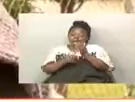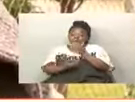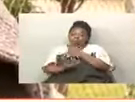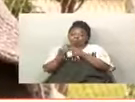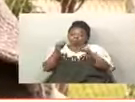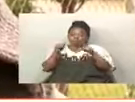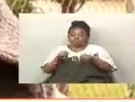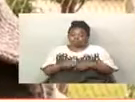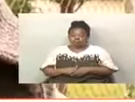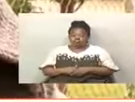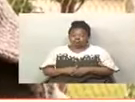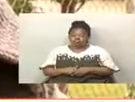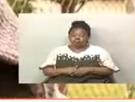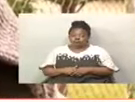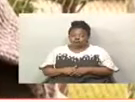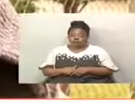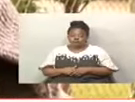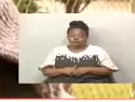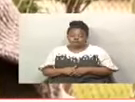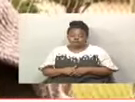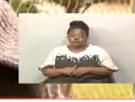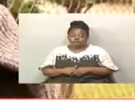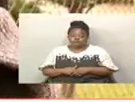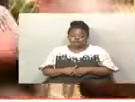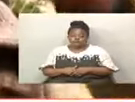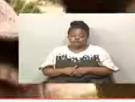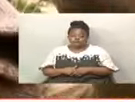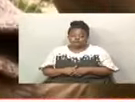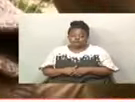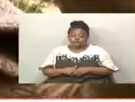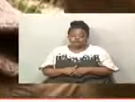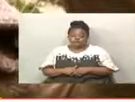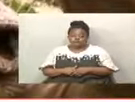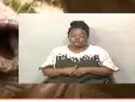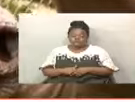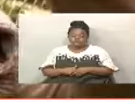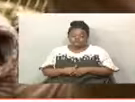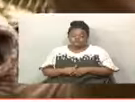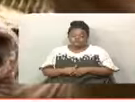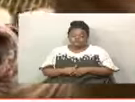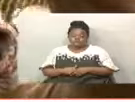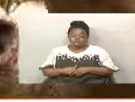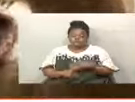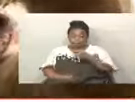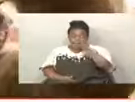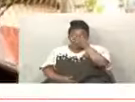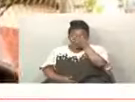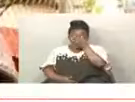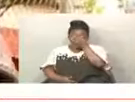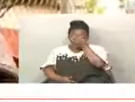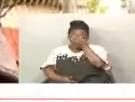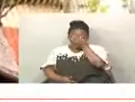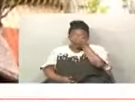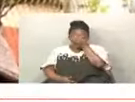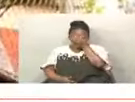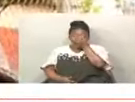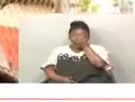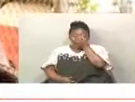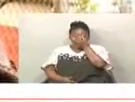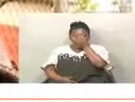leero. Akadiya kamaliriza okusoma obuzaalisa amawulire awo kalungi kabalungi lukayaawo awo kati ku